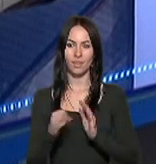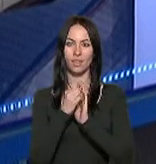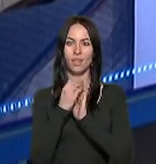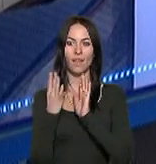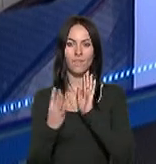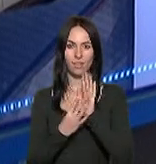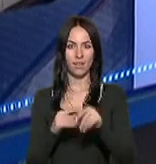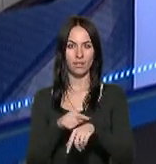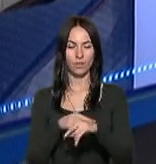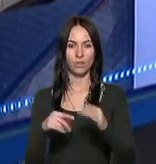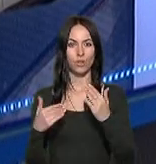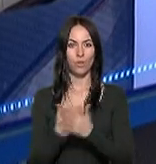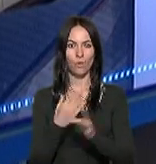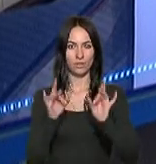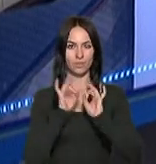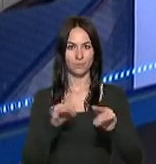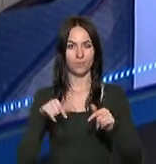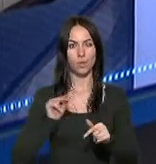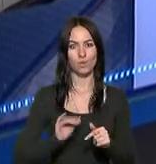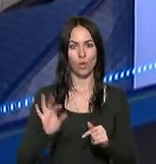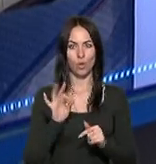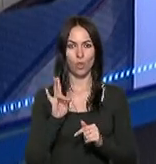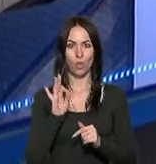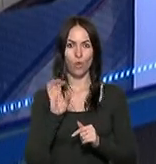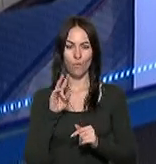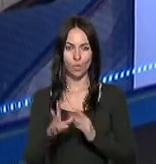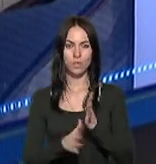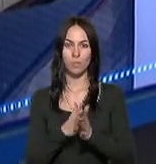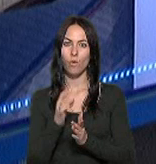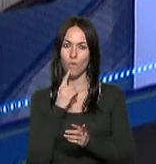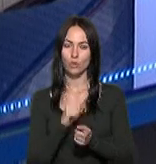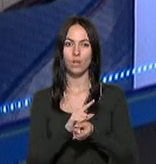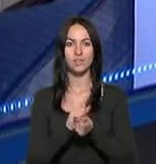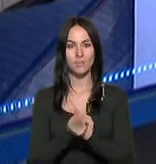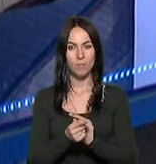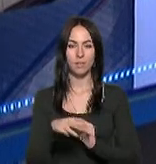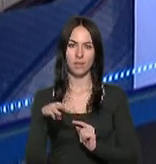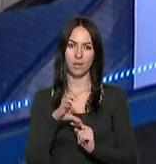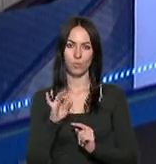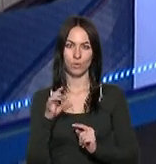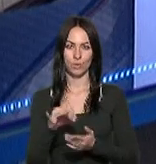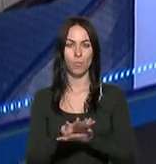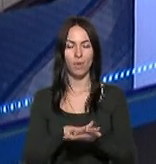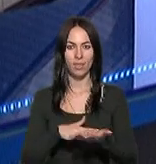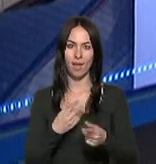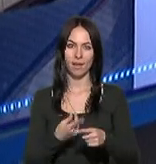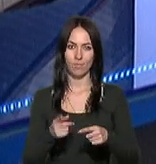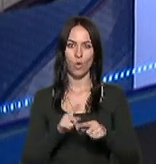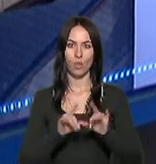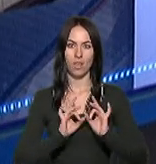19-та година. Новини в ефірі Суспільного. В студії Олександра Новоселова. Мову жестів перекладає Моніка Соробей. Далі про таке.